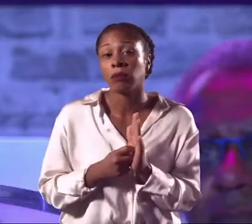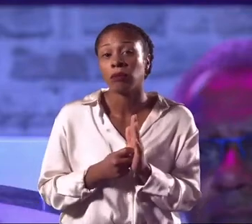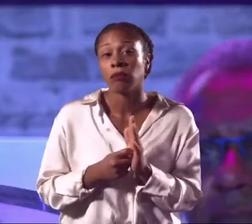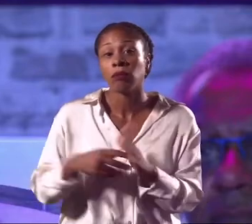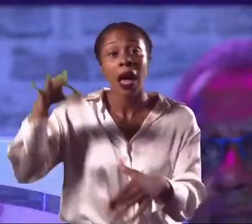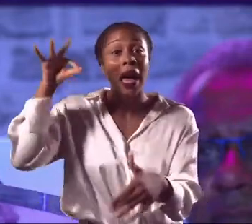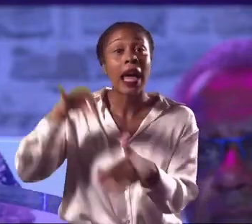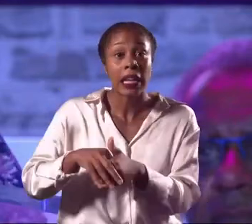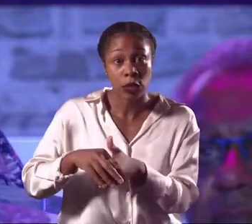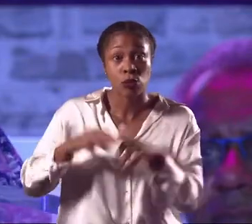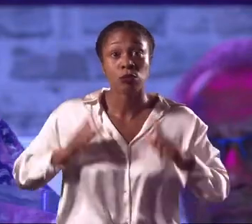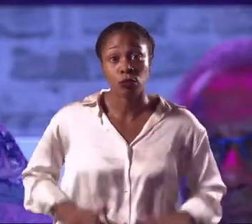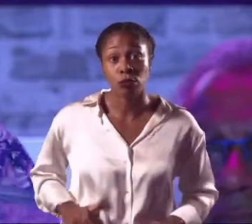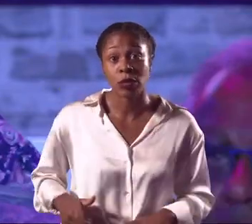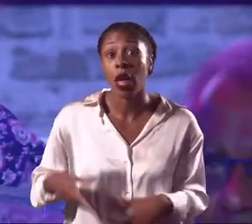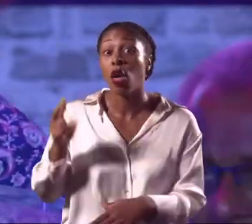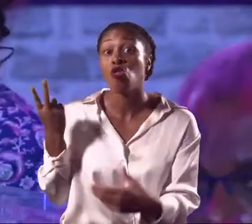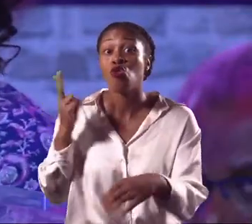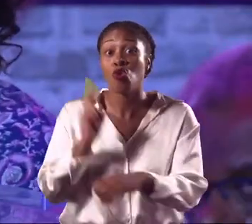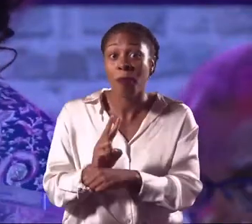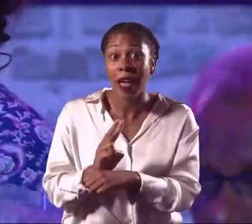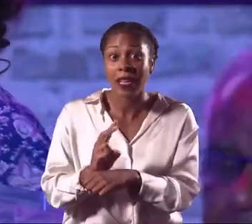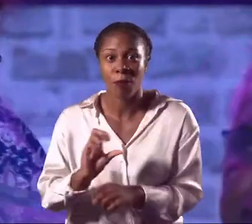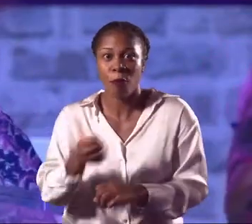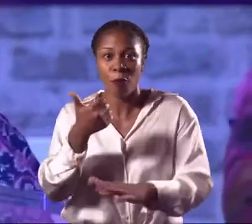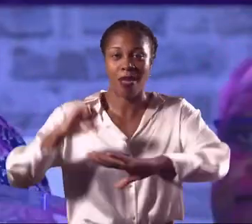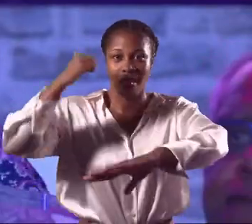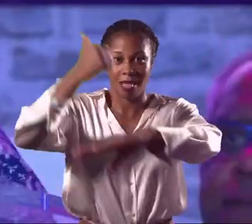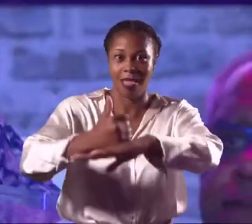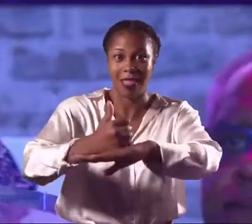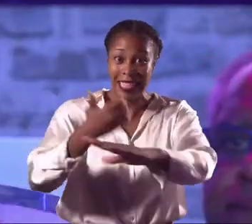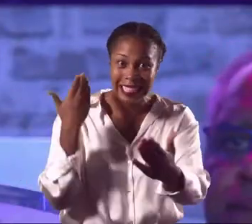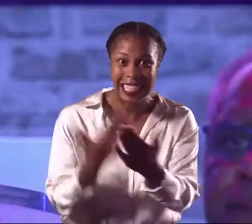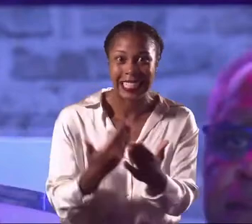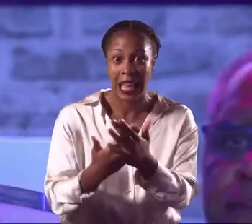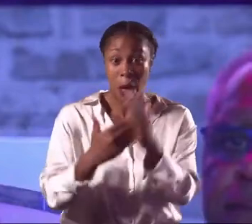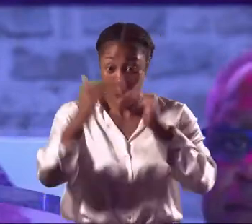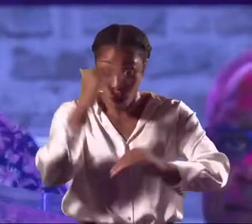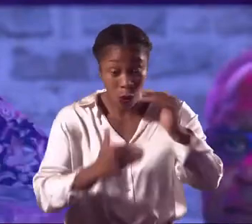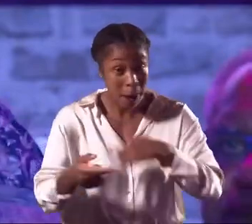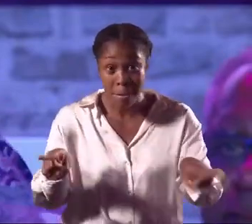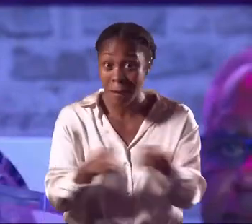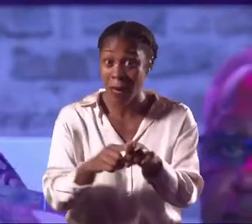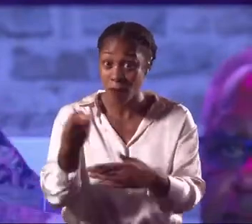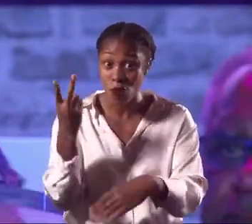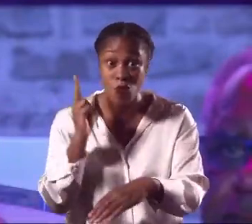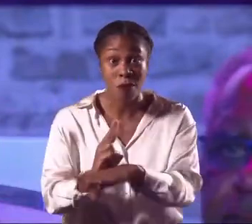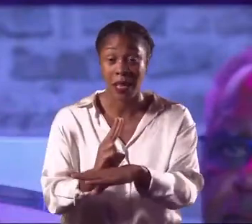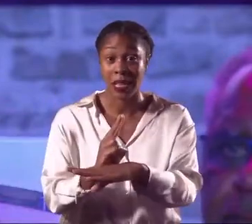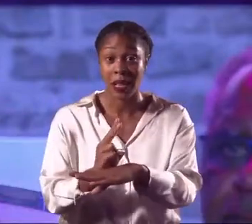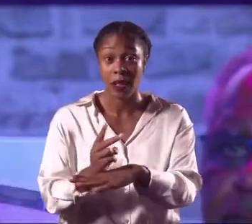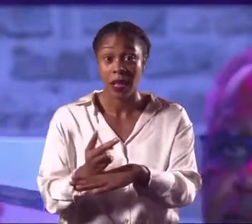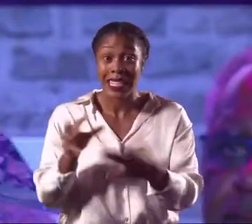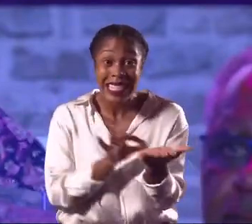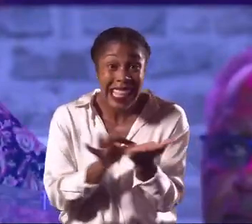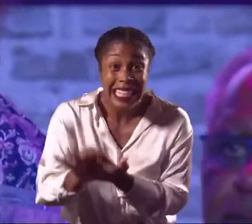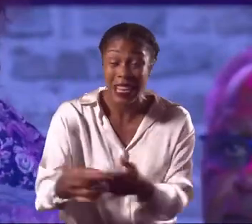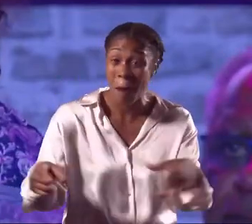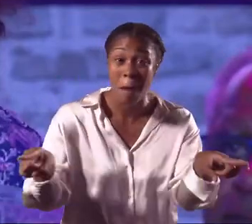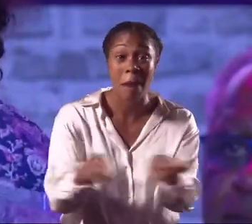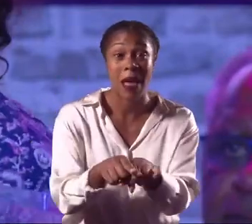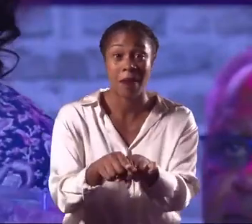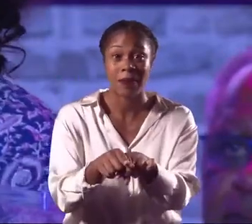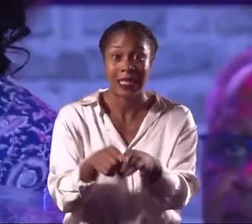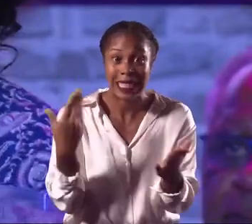en tête du premier tour. Eh bien, c'est précisément avec ce même programme de la NUPES, cette même stratégie, que nous